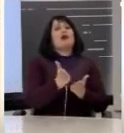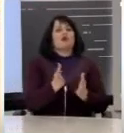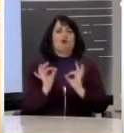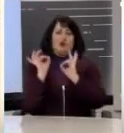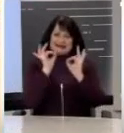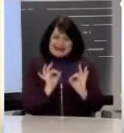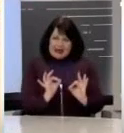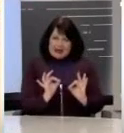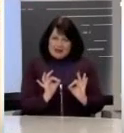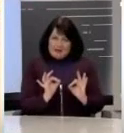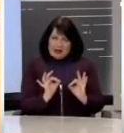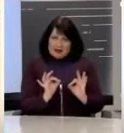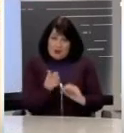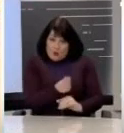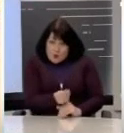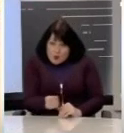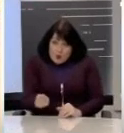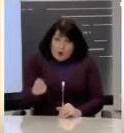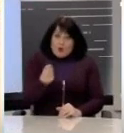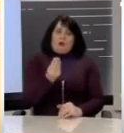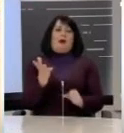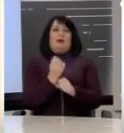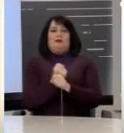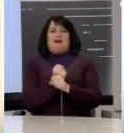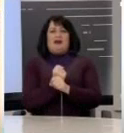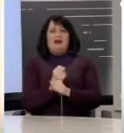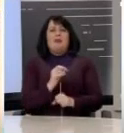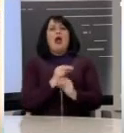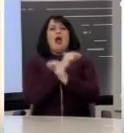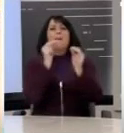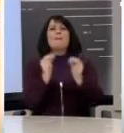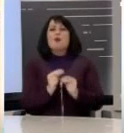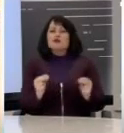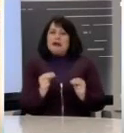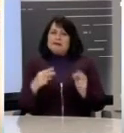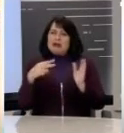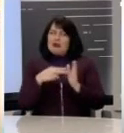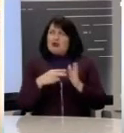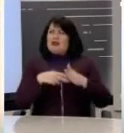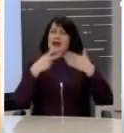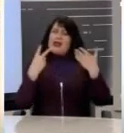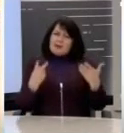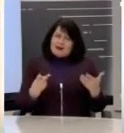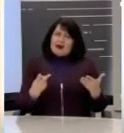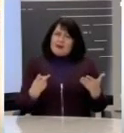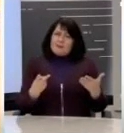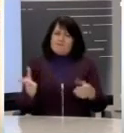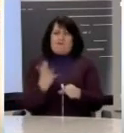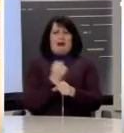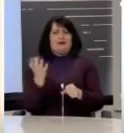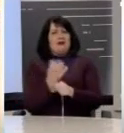συγκεκριμένα, ήταν αυτή η υπέρβαση που οδήγησε για πρώτη φορά το 2017 σε